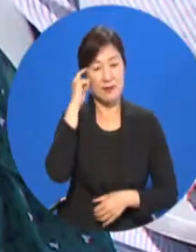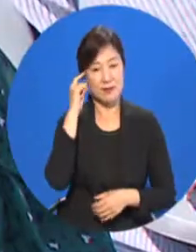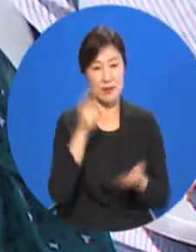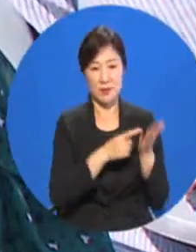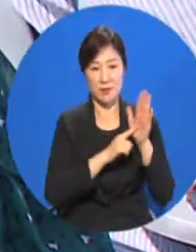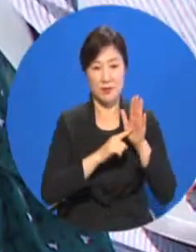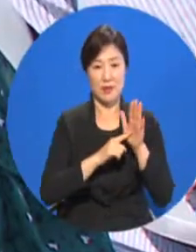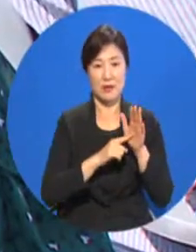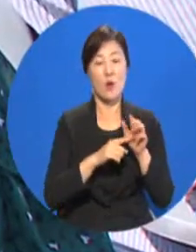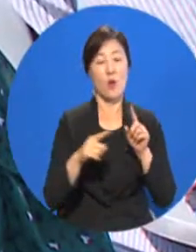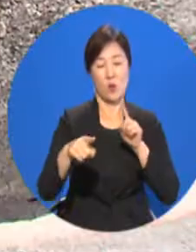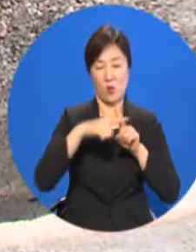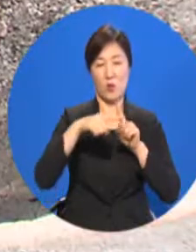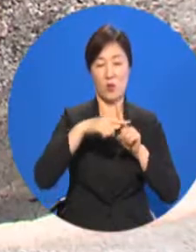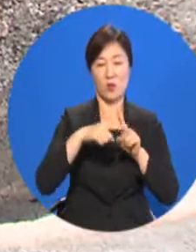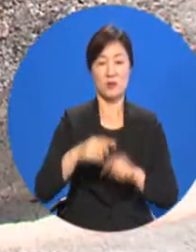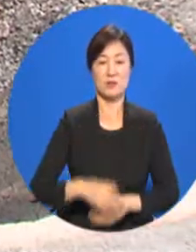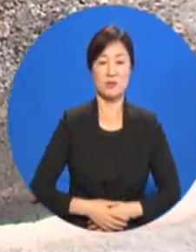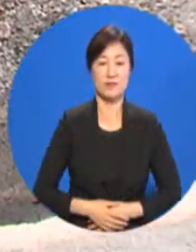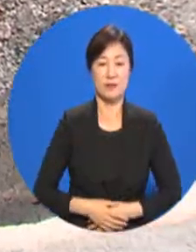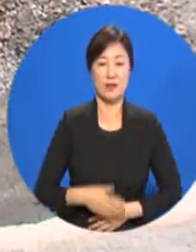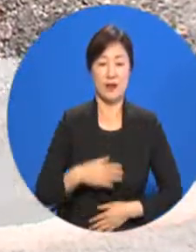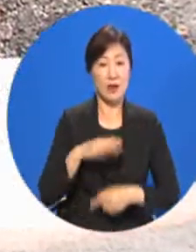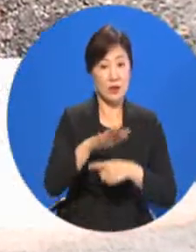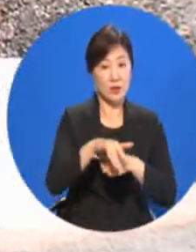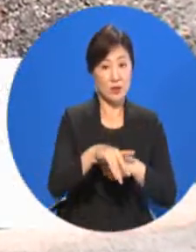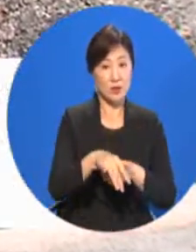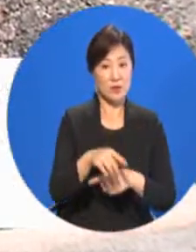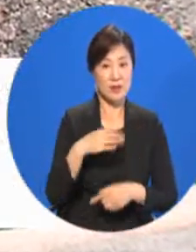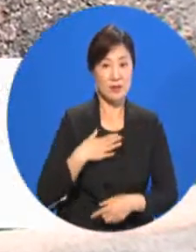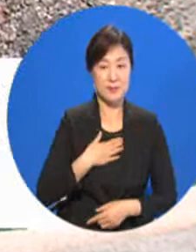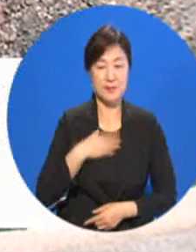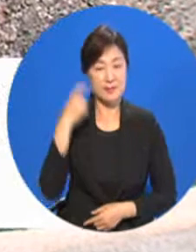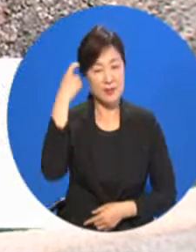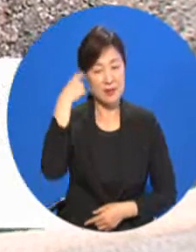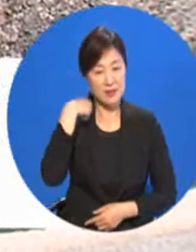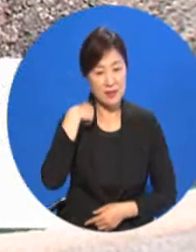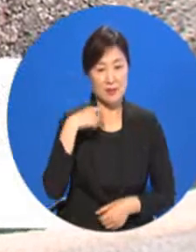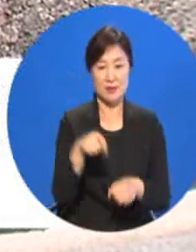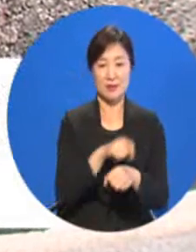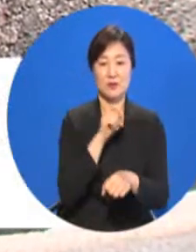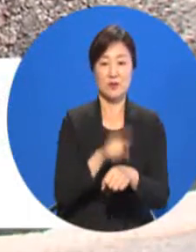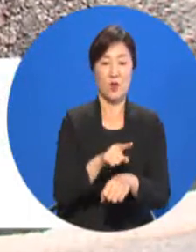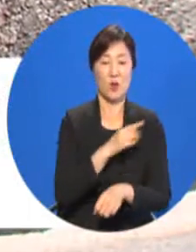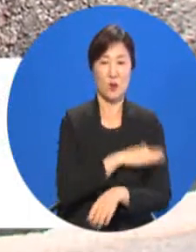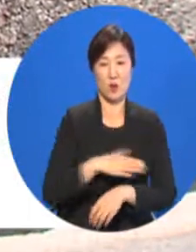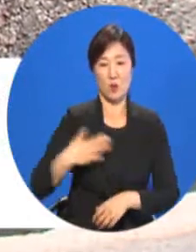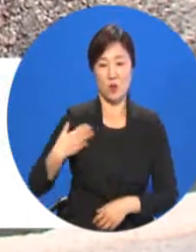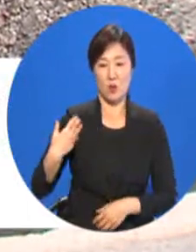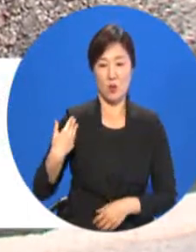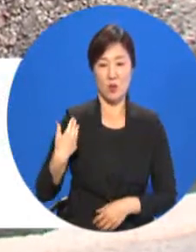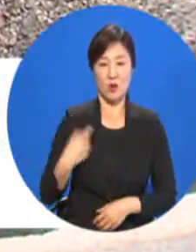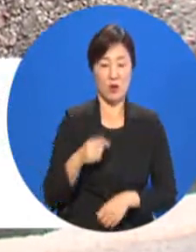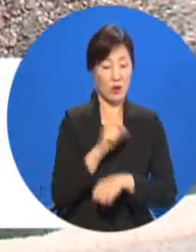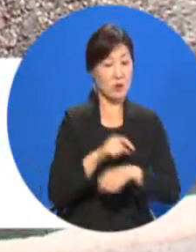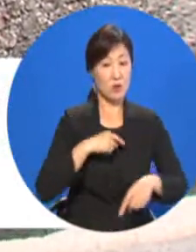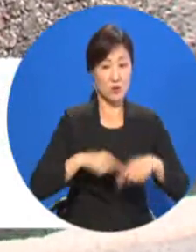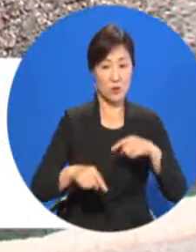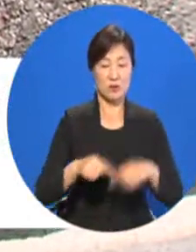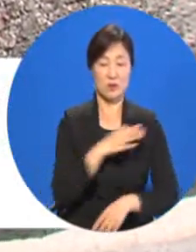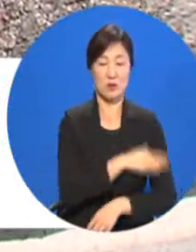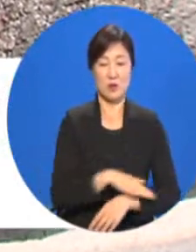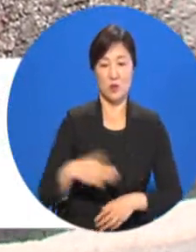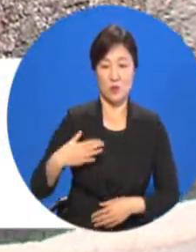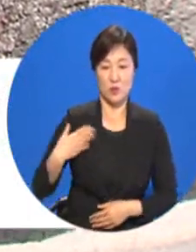반응도 긍정적입니다. 시골의 정서라든가 이 지역의 특성이라든가 이런 걸 잘 모르잖아요. 또 행정적인 부분도 그렇고